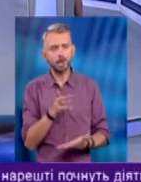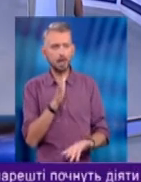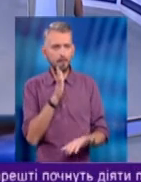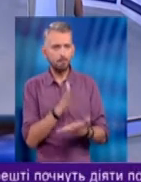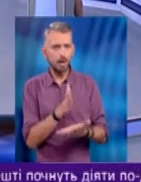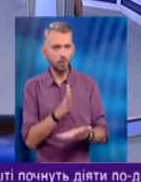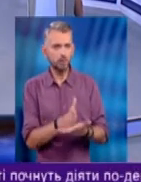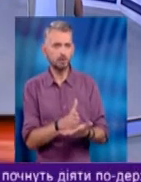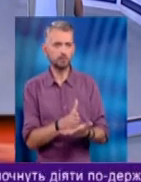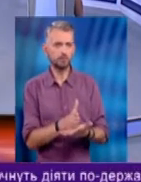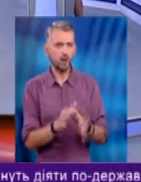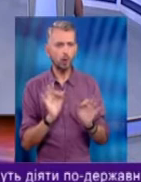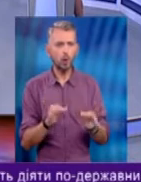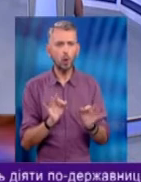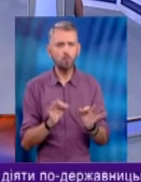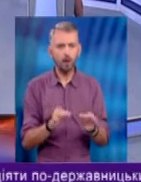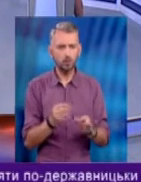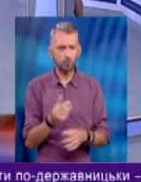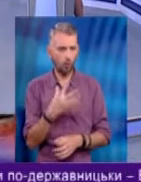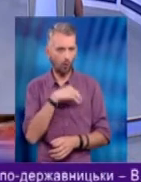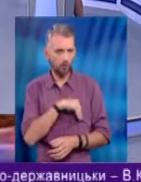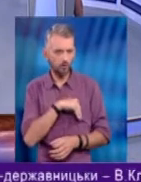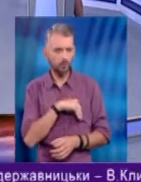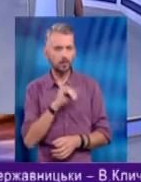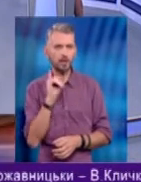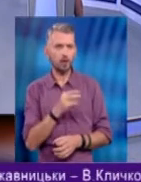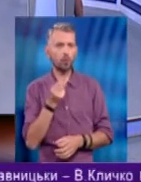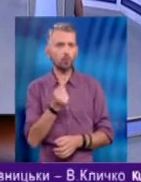мають нормальні доходи і